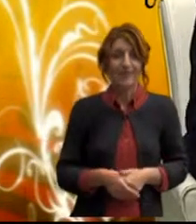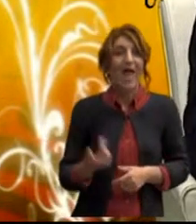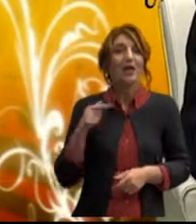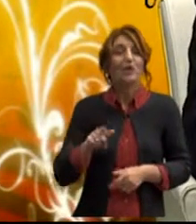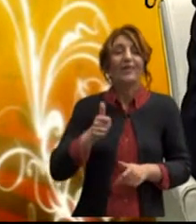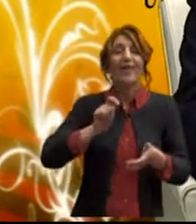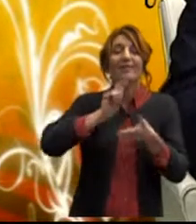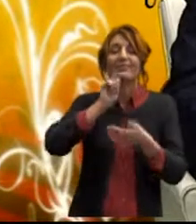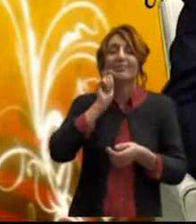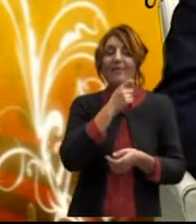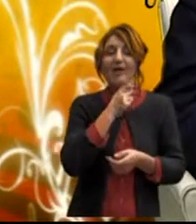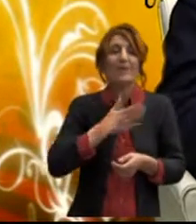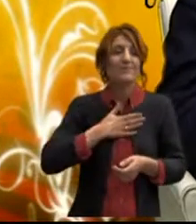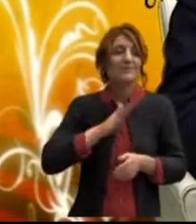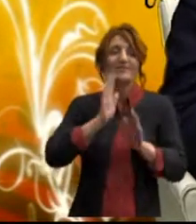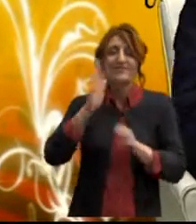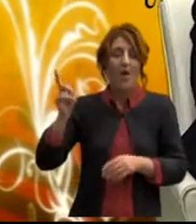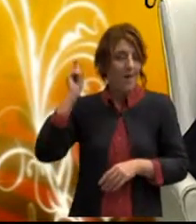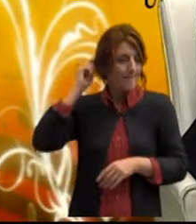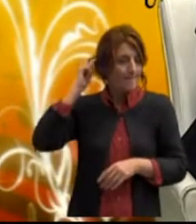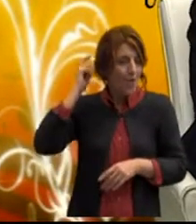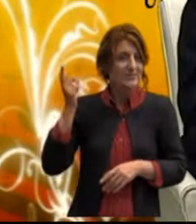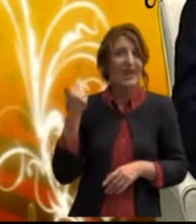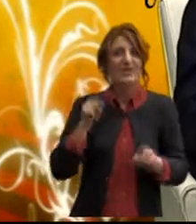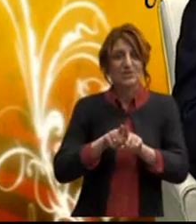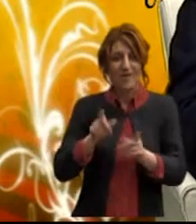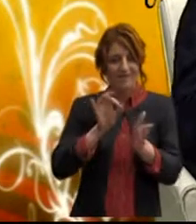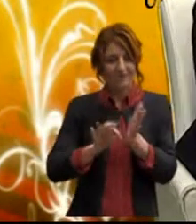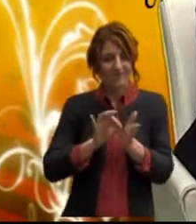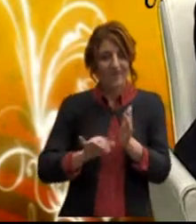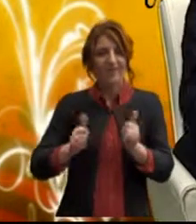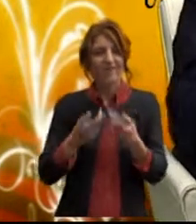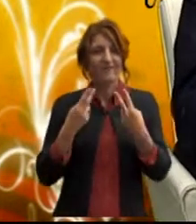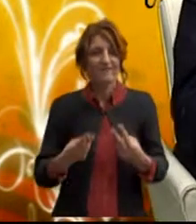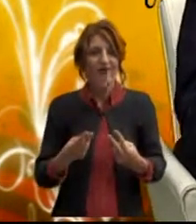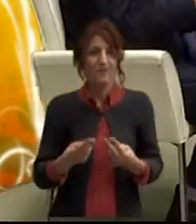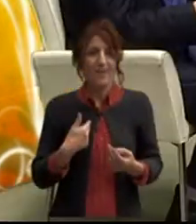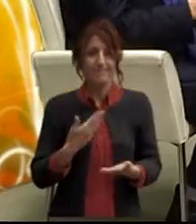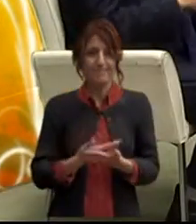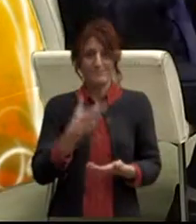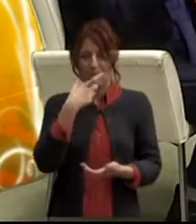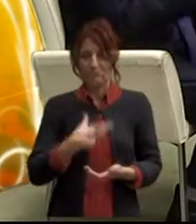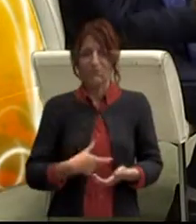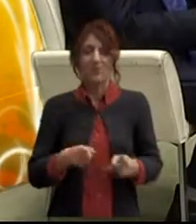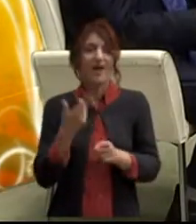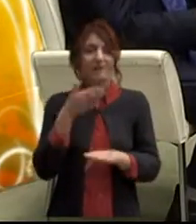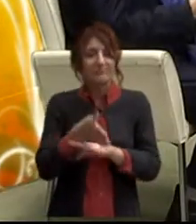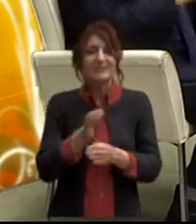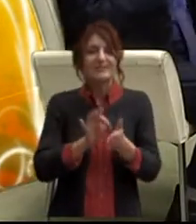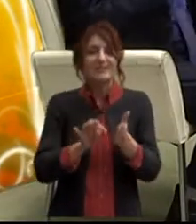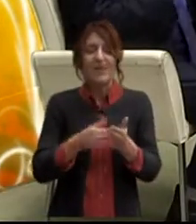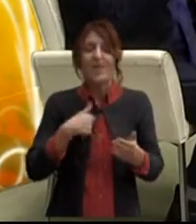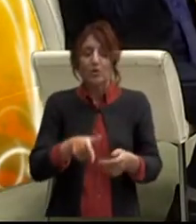tajne našeg mozga i ljudskog bića i zato je tu i vjera važna. Jer mi zapravo u osnovi smo bića vjere i živimo po svojoj